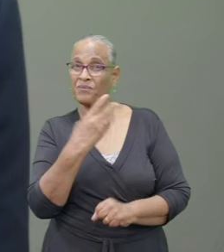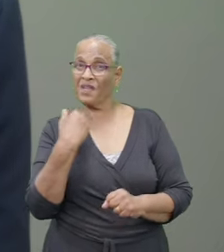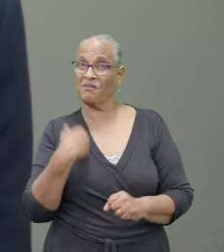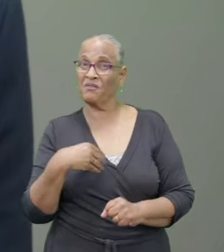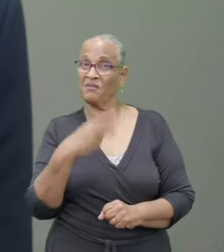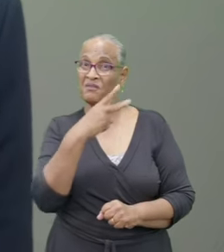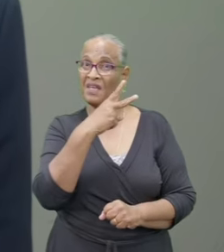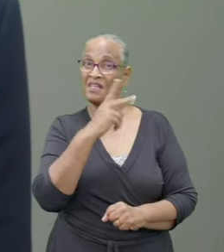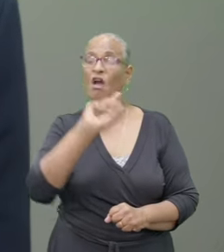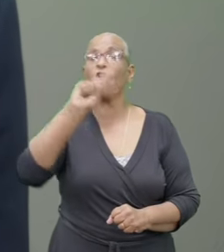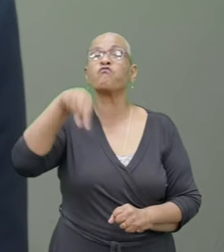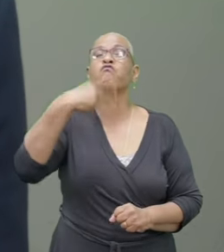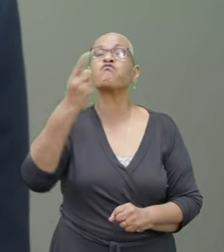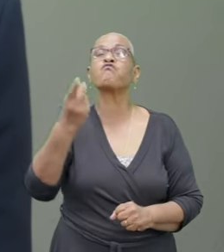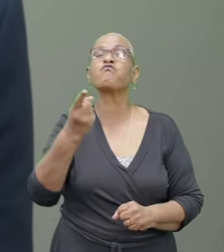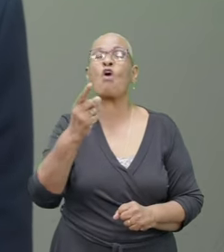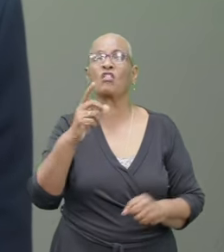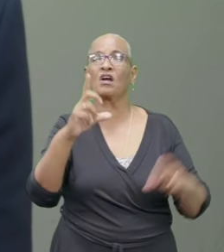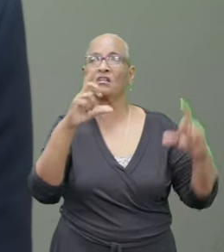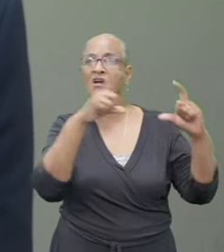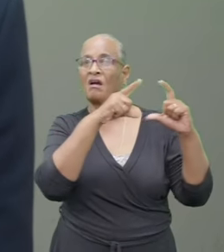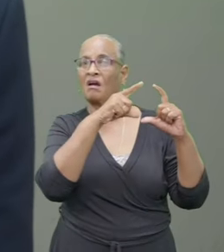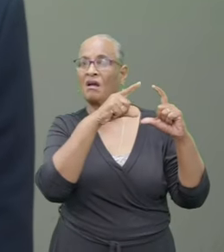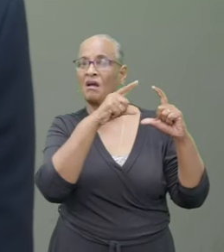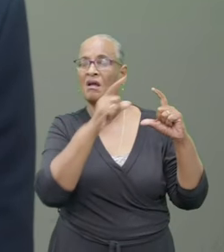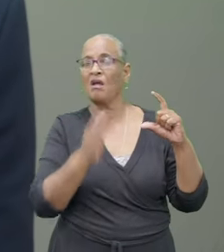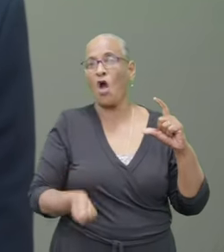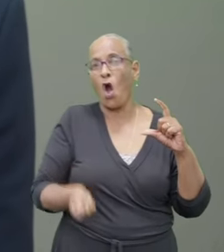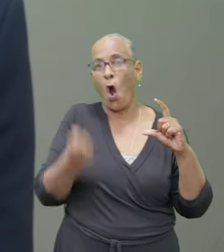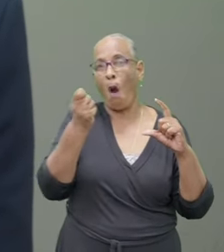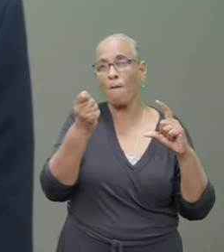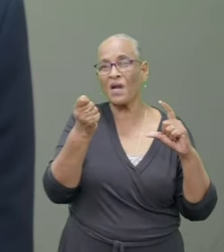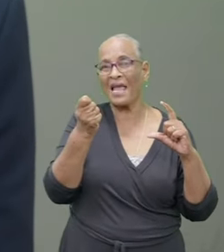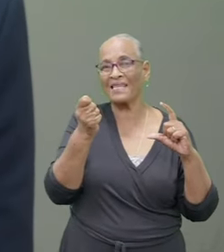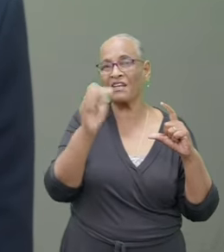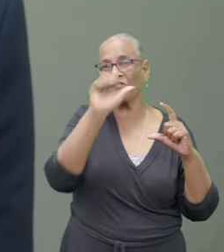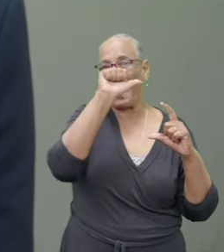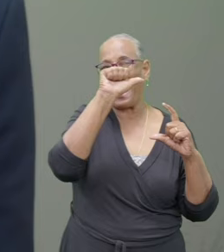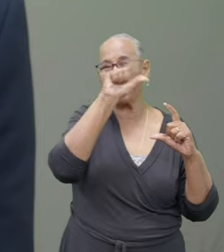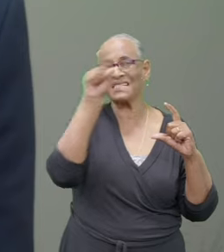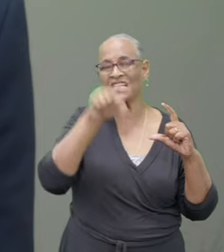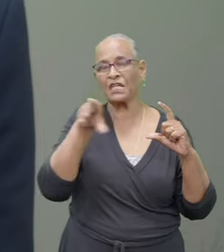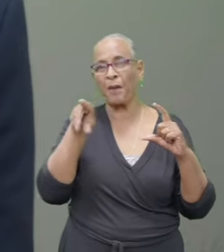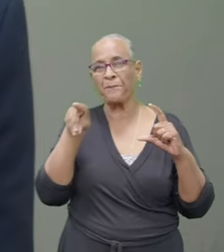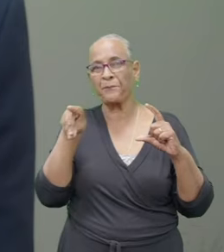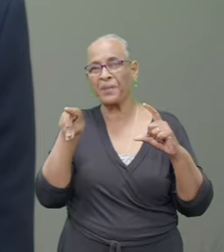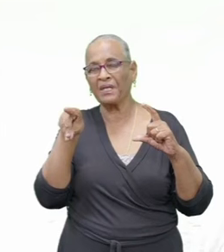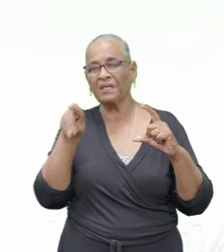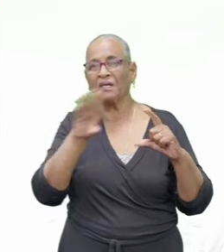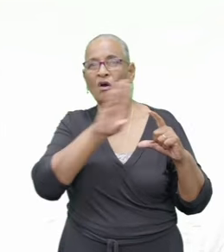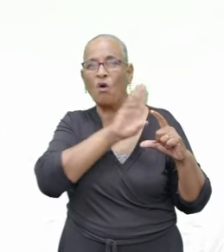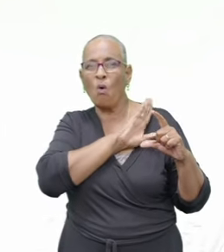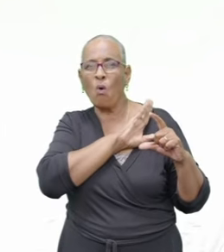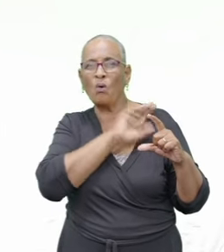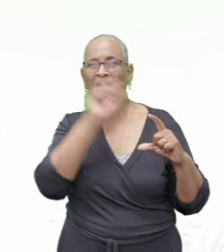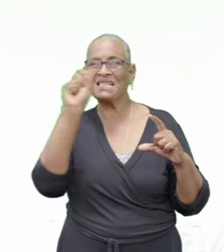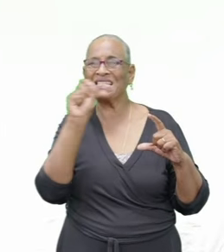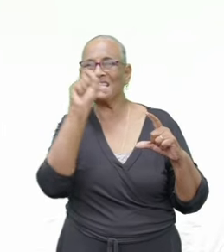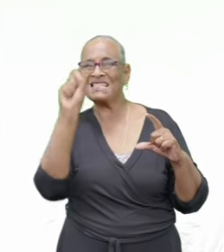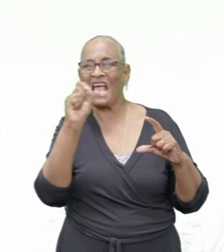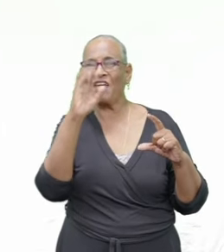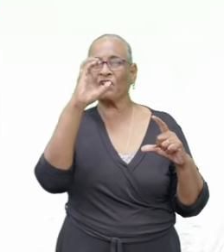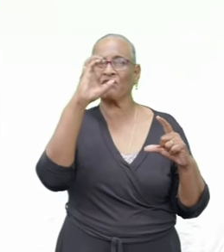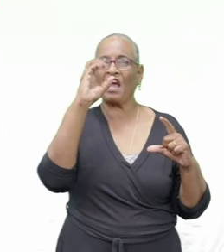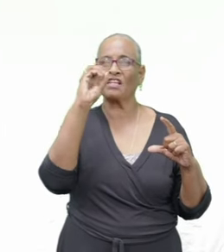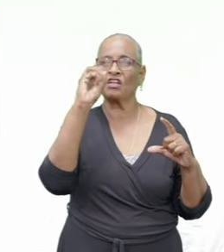deze slide. Het opleiden vanuit het AZP. We hebben ook cijfers van het COFAP.